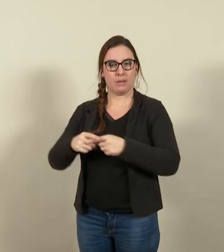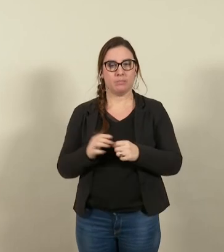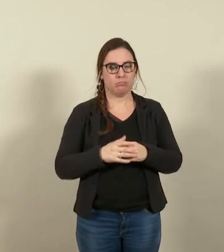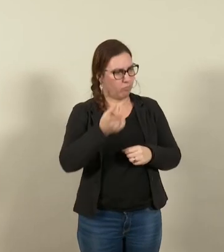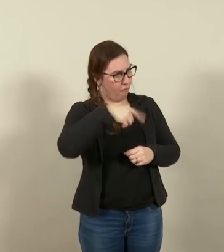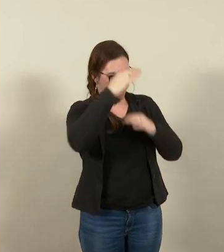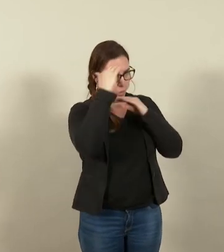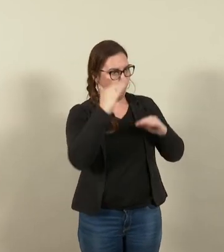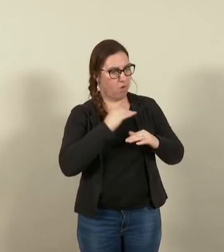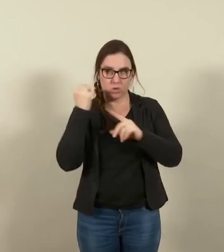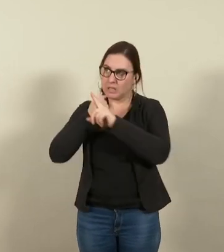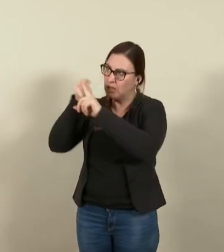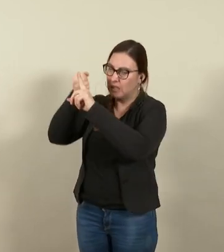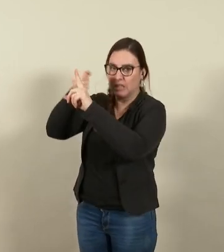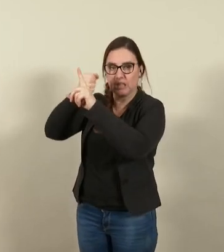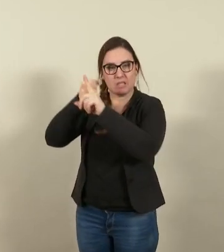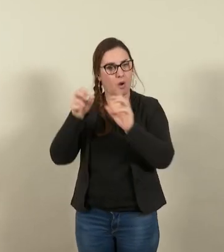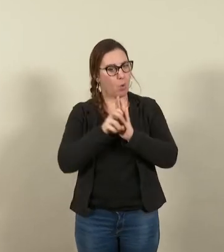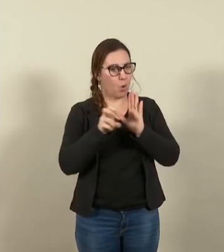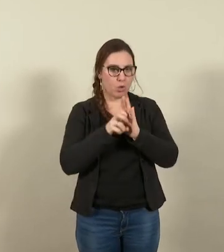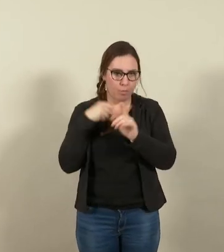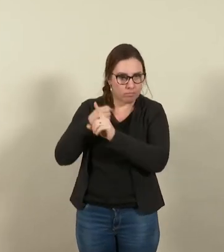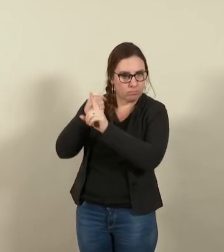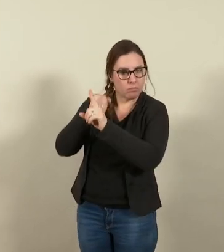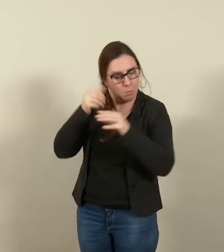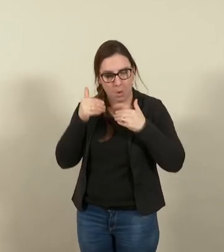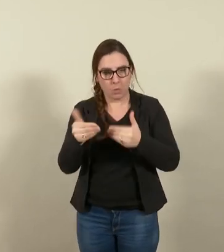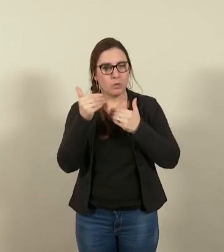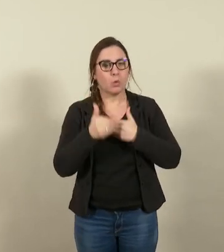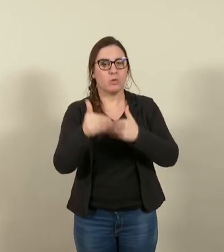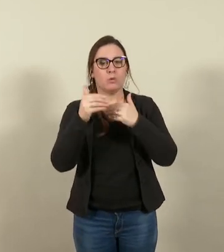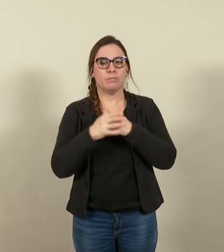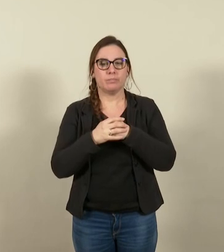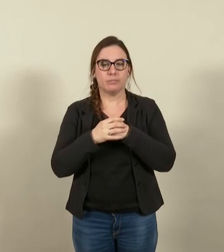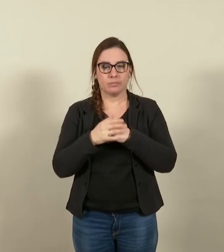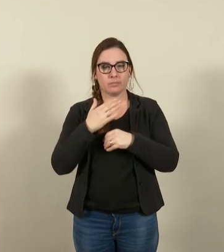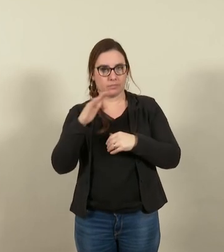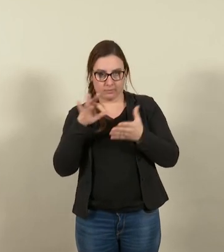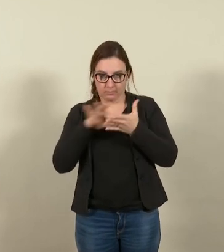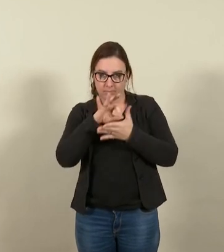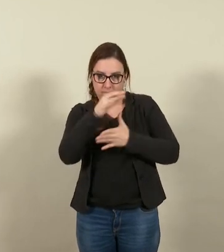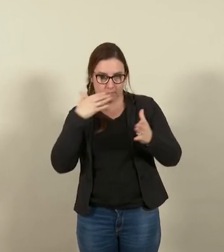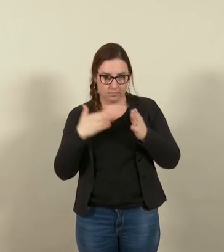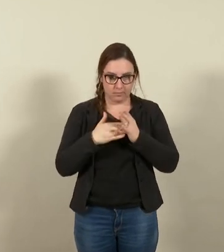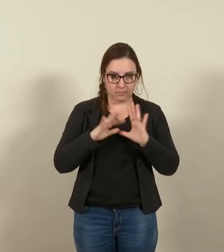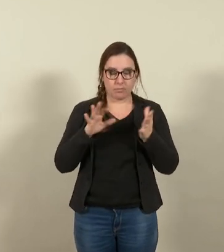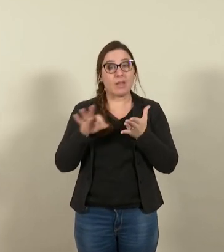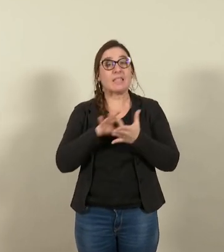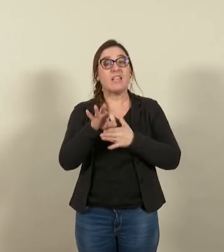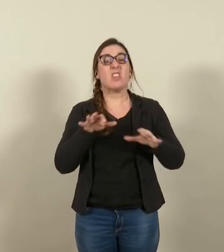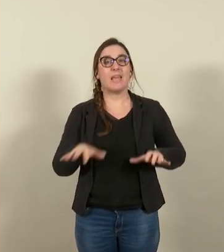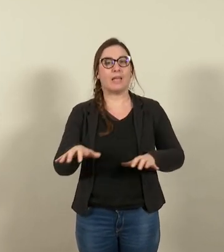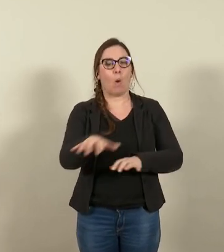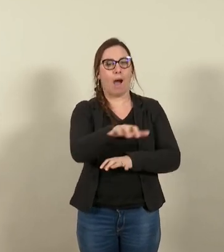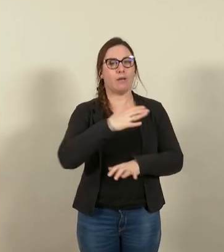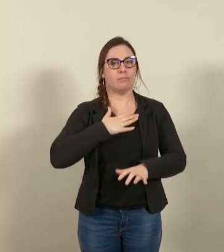assurés je continue à défendre les intérêts de Grenoble auprès de la SNCF mais je le fais en ayant la meilleure stratégie possible à savoir une stratégie de territoire